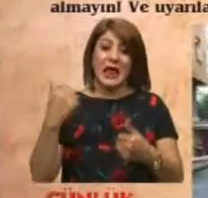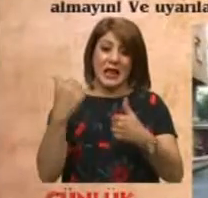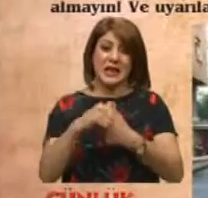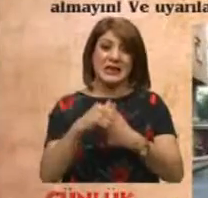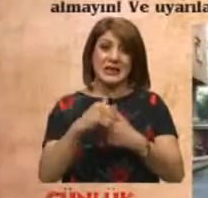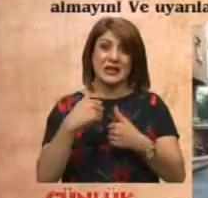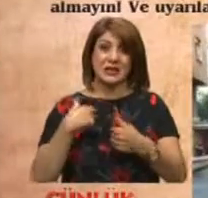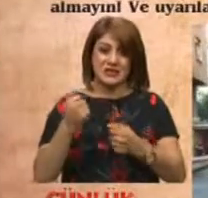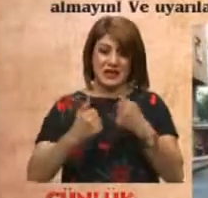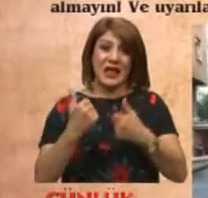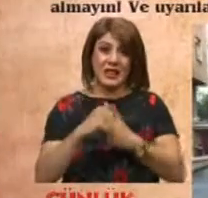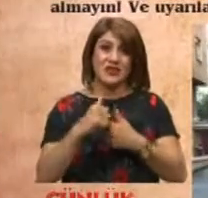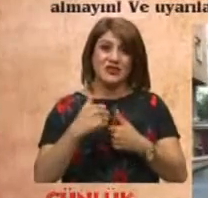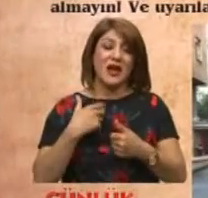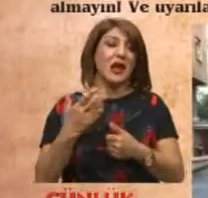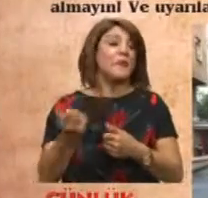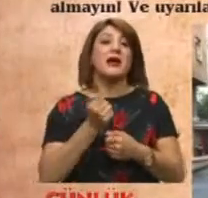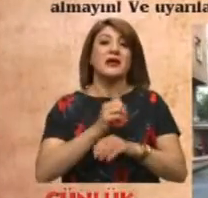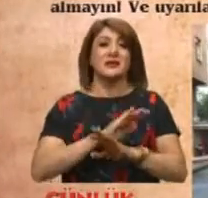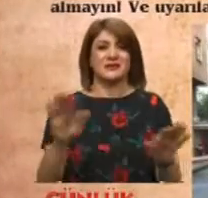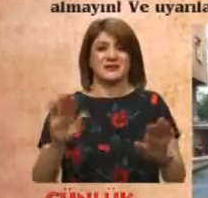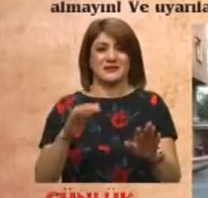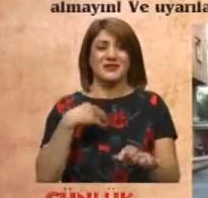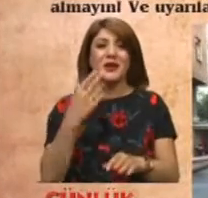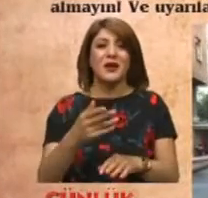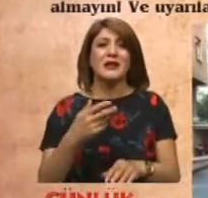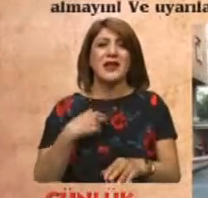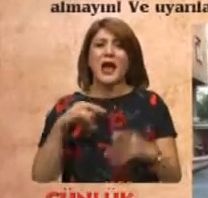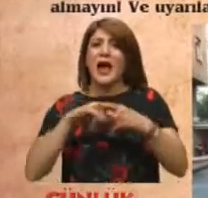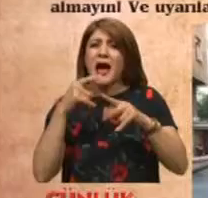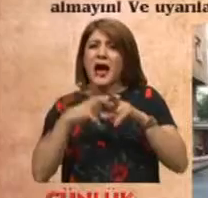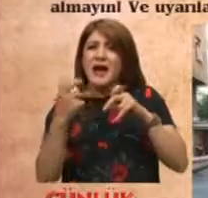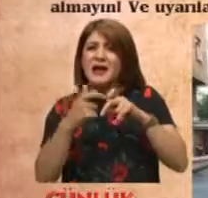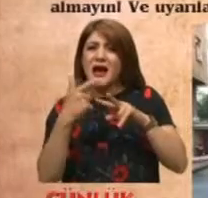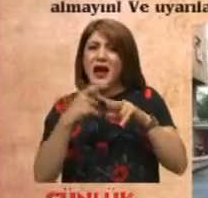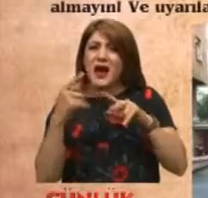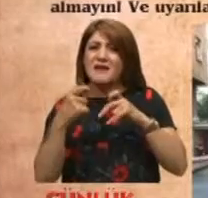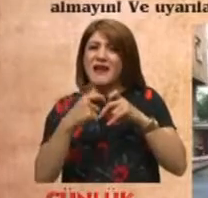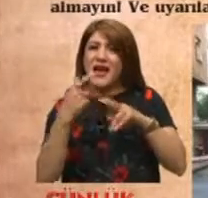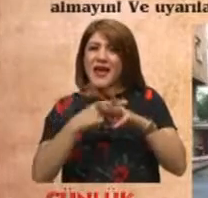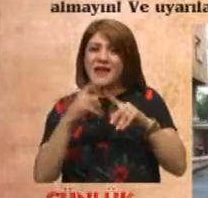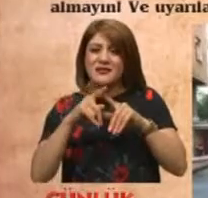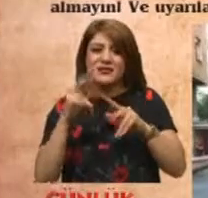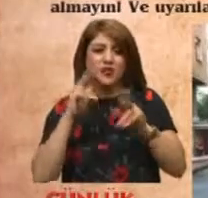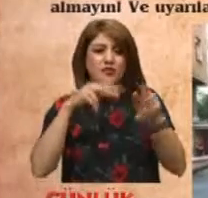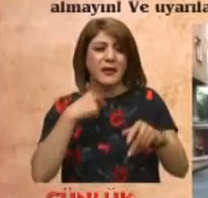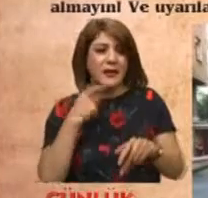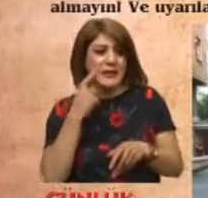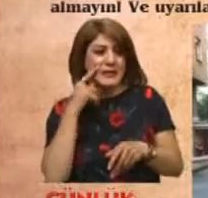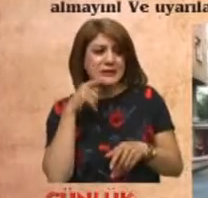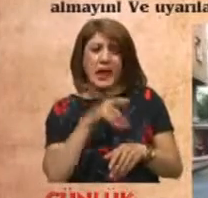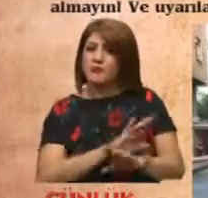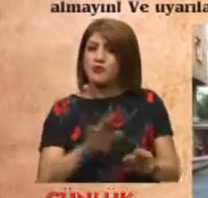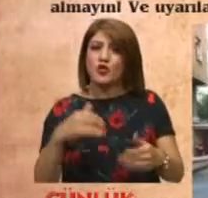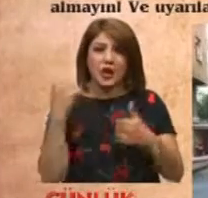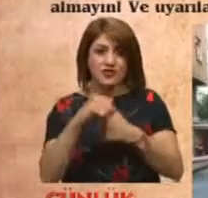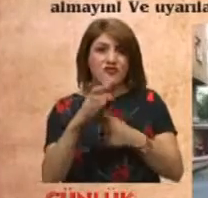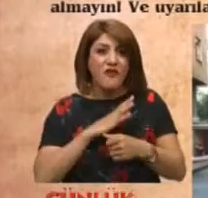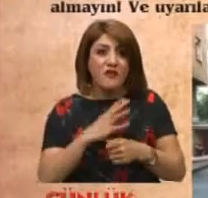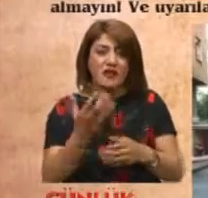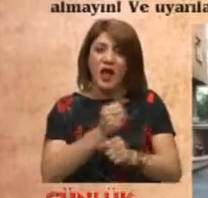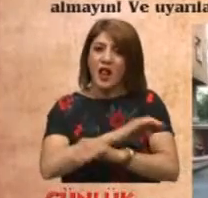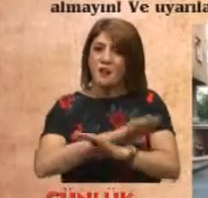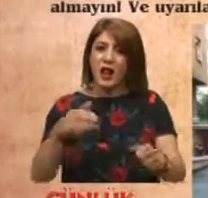ilk aracı olarak alacaksanız asla almayın. Hararet göstergesinin önemine inanmayan bir eşiniz varsa asla almayın. Değil